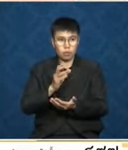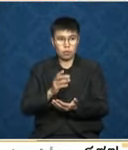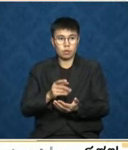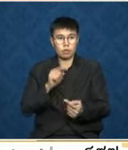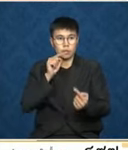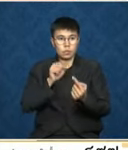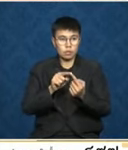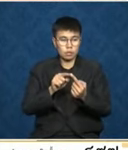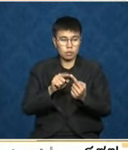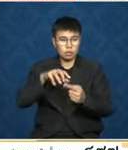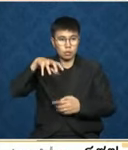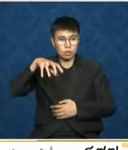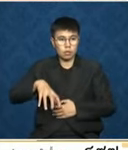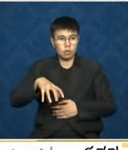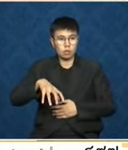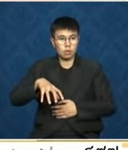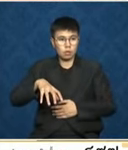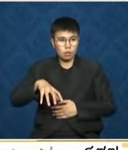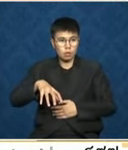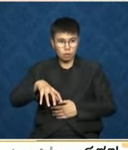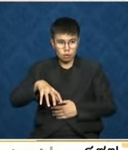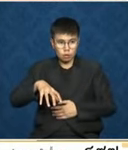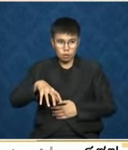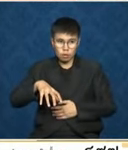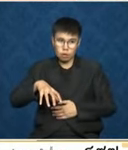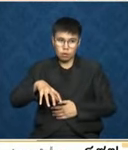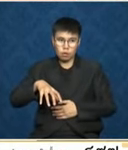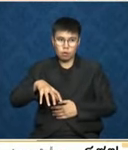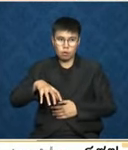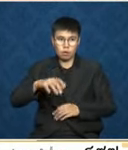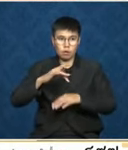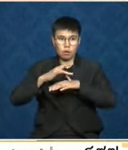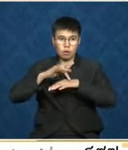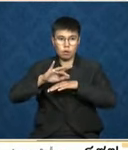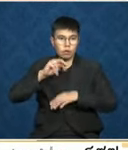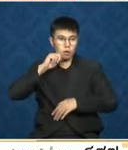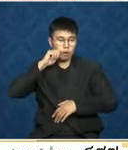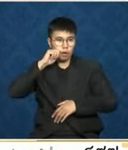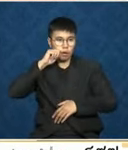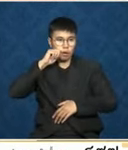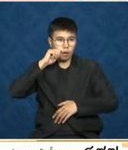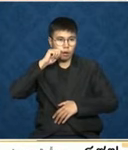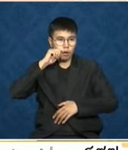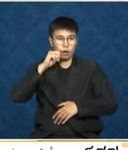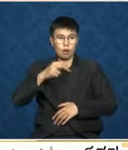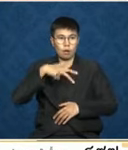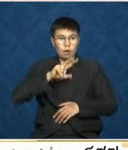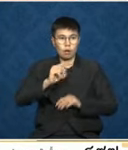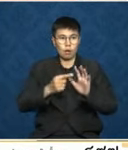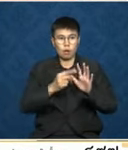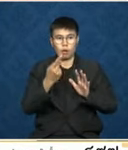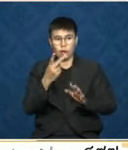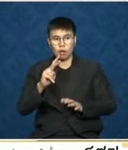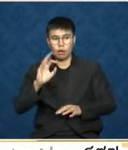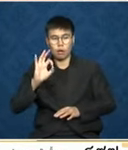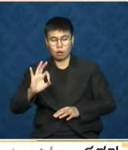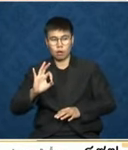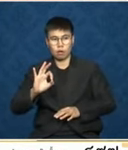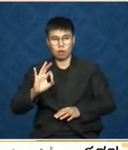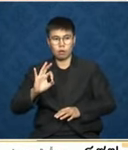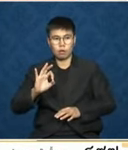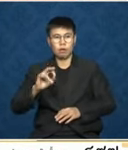งานอ่อทรัพยากรน้ำภาค 9กรมทรัพยากรน้ำ